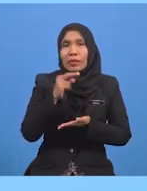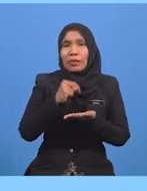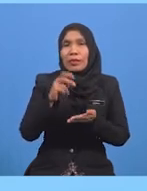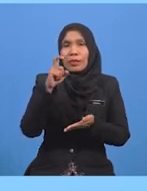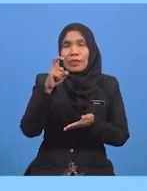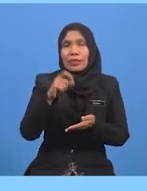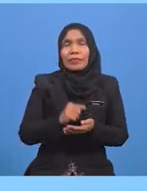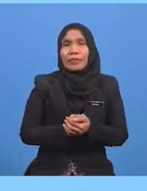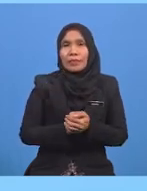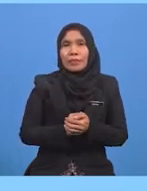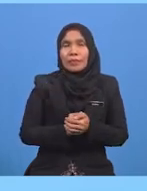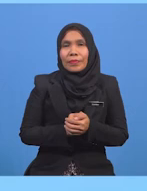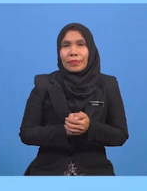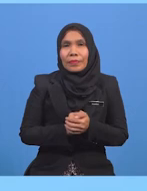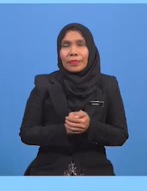X.